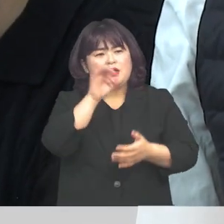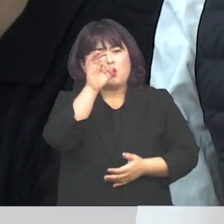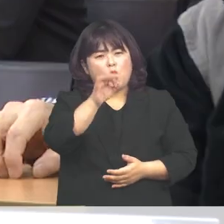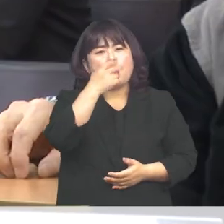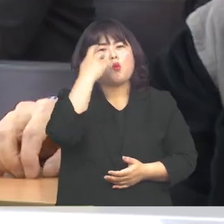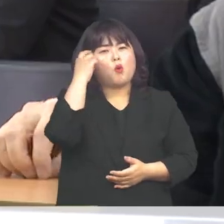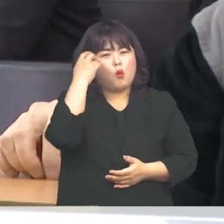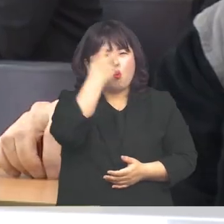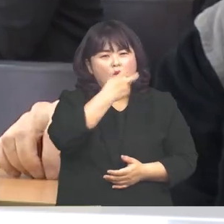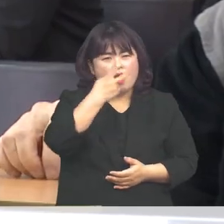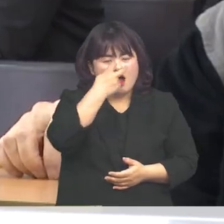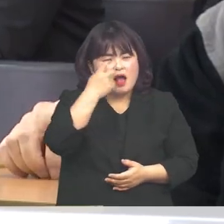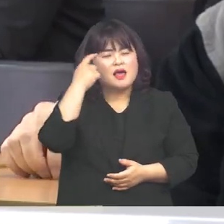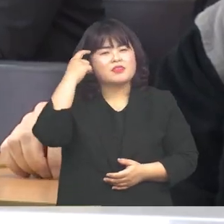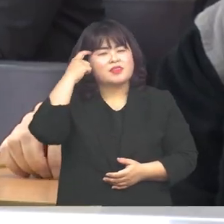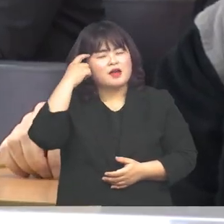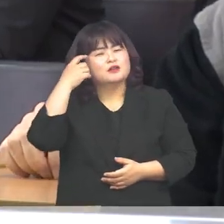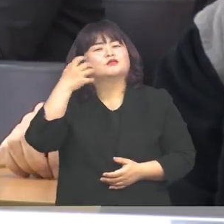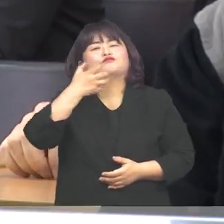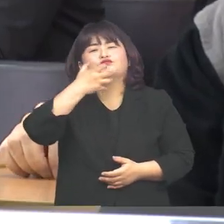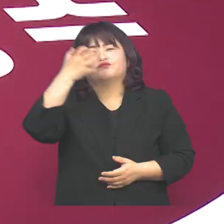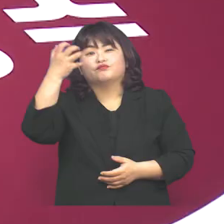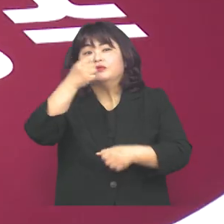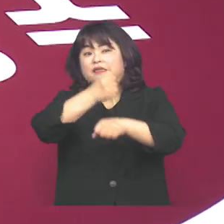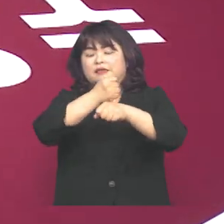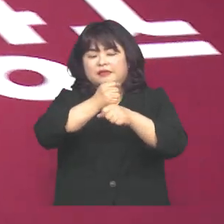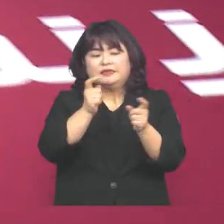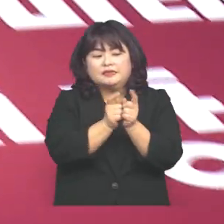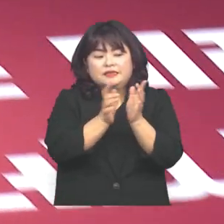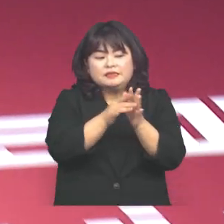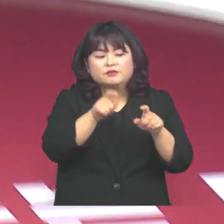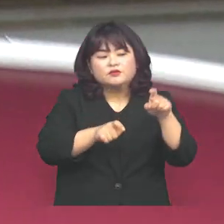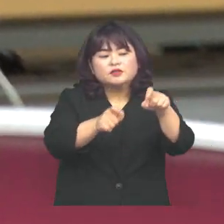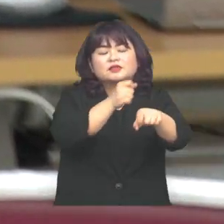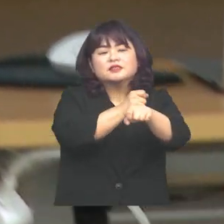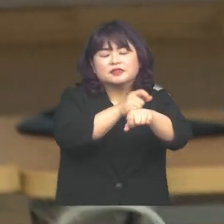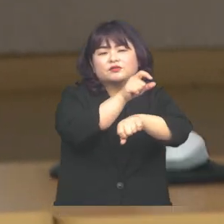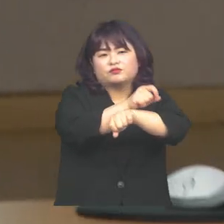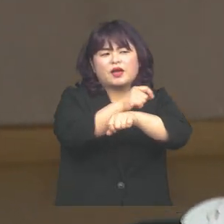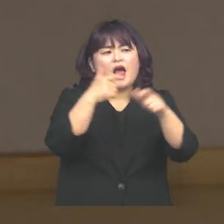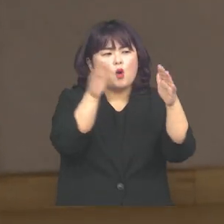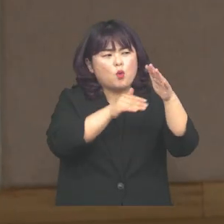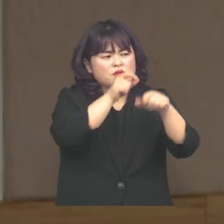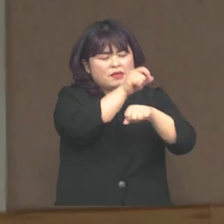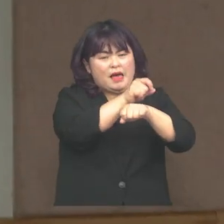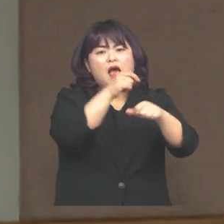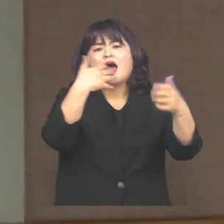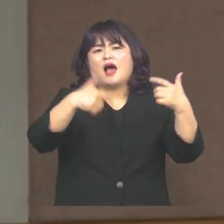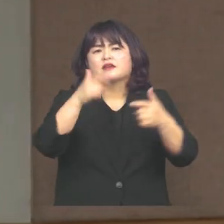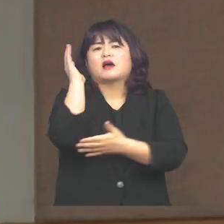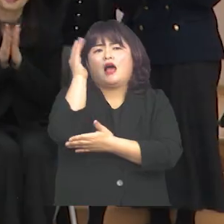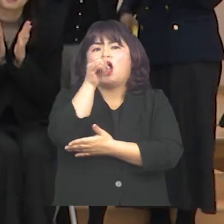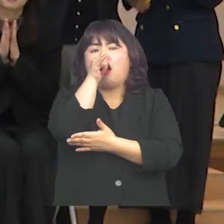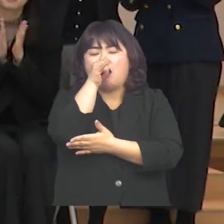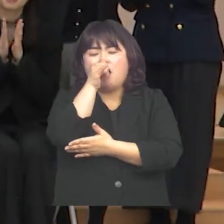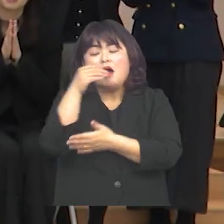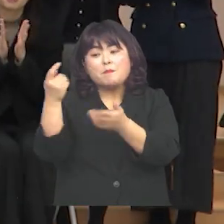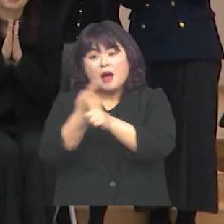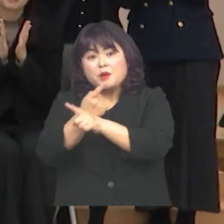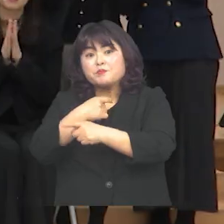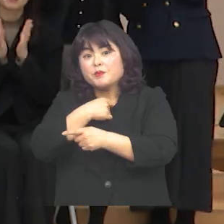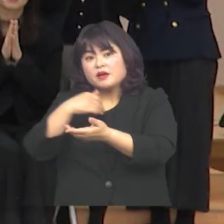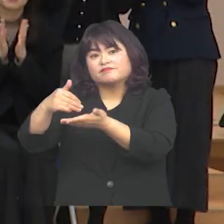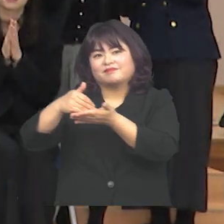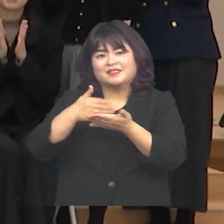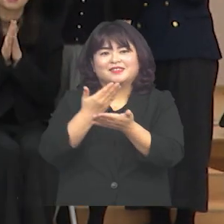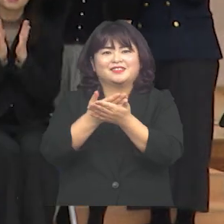입장에서 관찰하고 상상력을 발휘하는 적극 행정을 실천하도록 공직자에게 늘 강조한다며 개선이 필요한 부분은